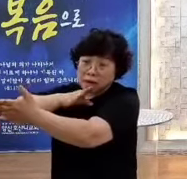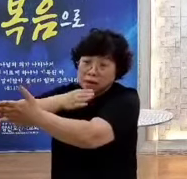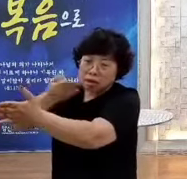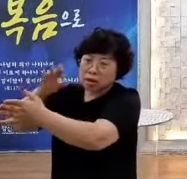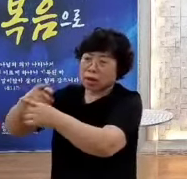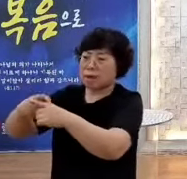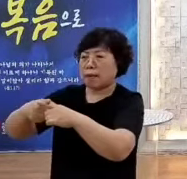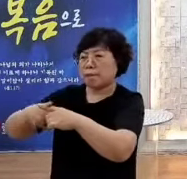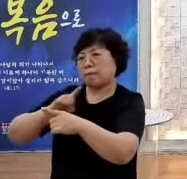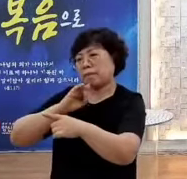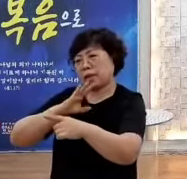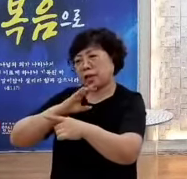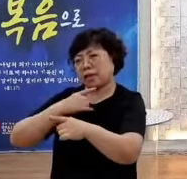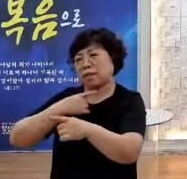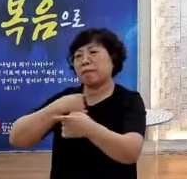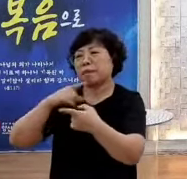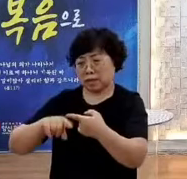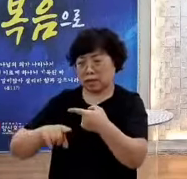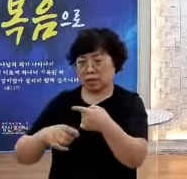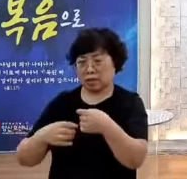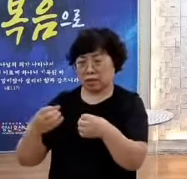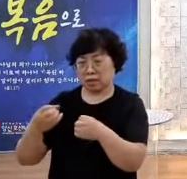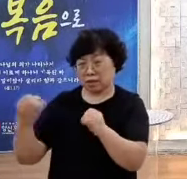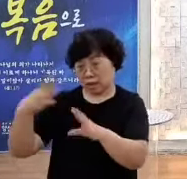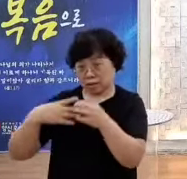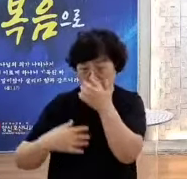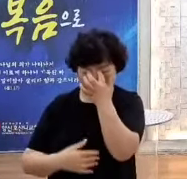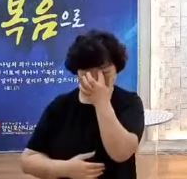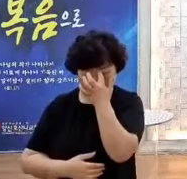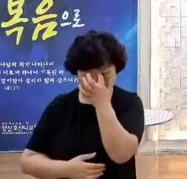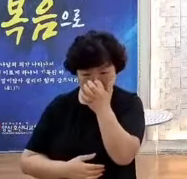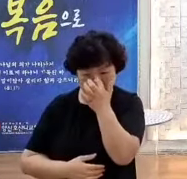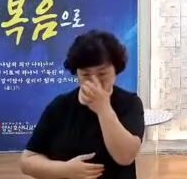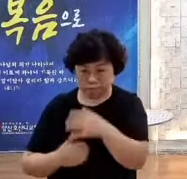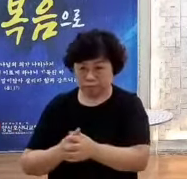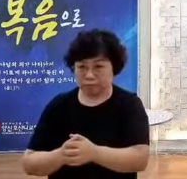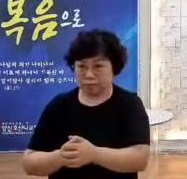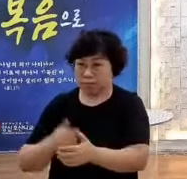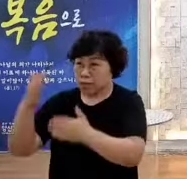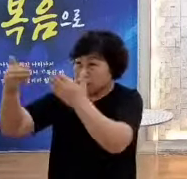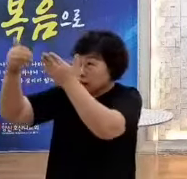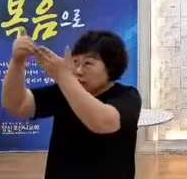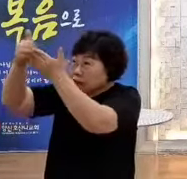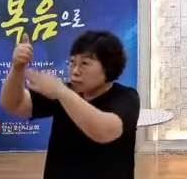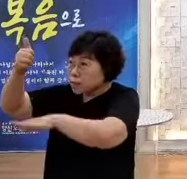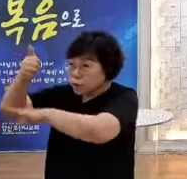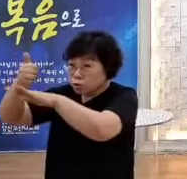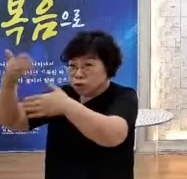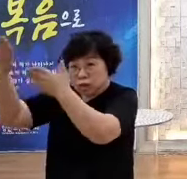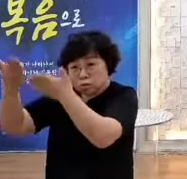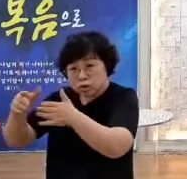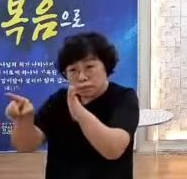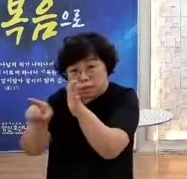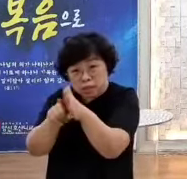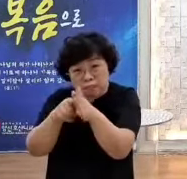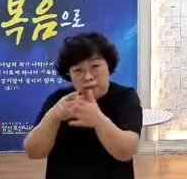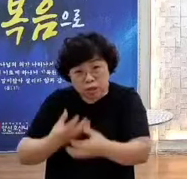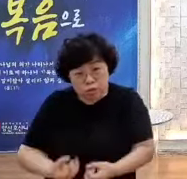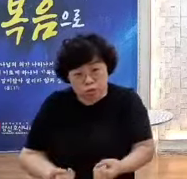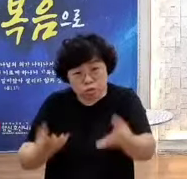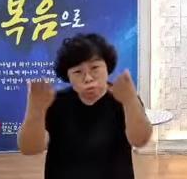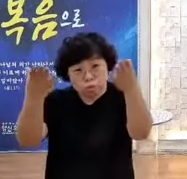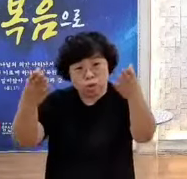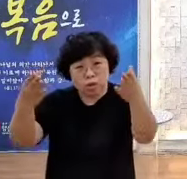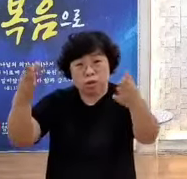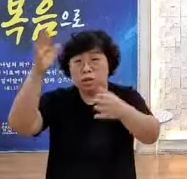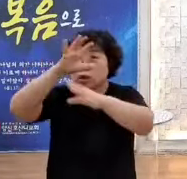반은 없는 거예요. 자, 하나님께서 우리에게 주시는 이 믿음의 축복은 천국 가는